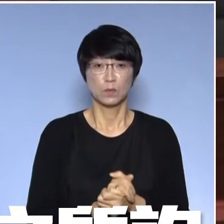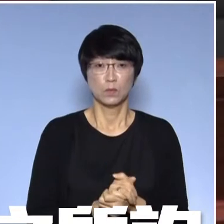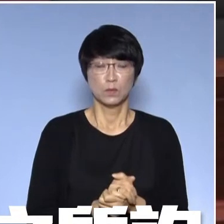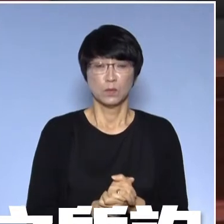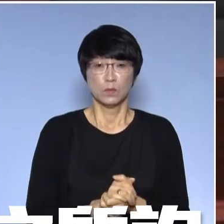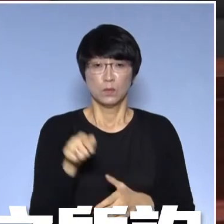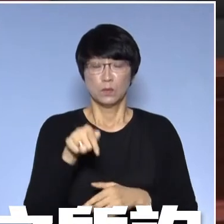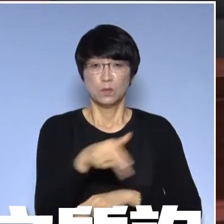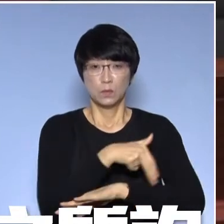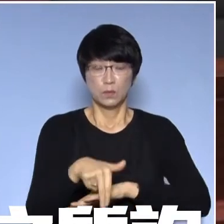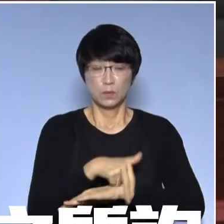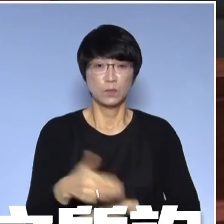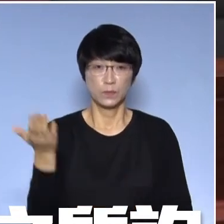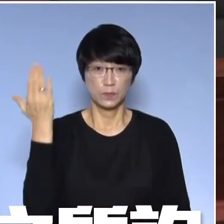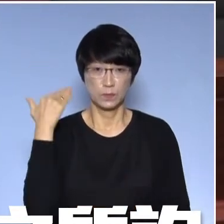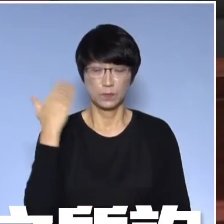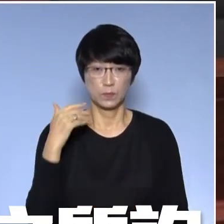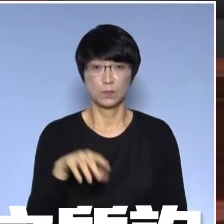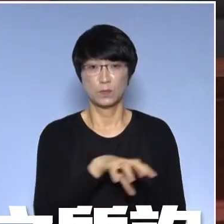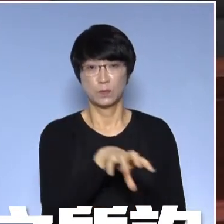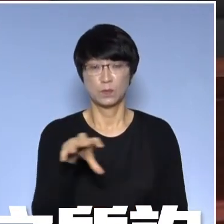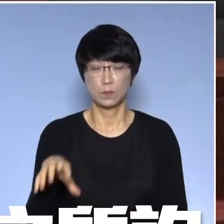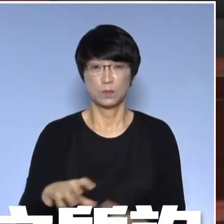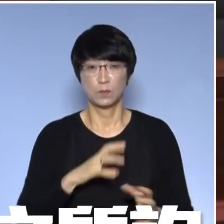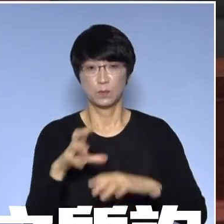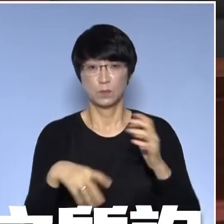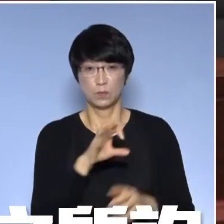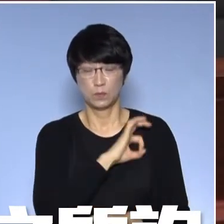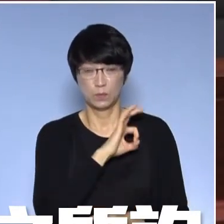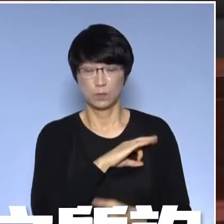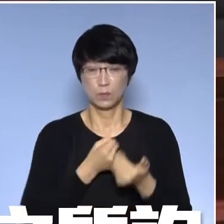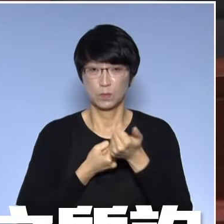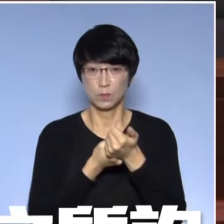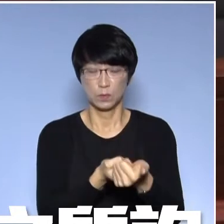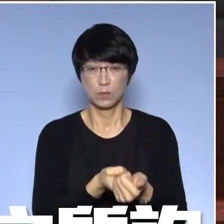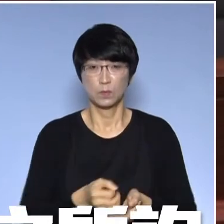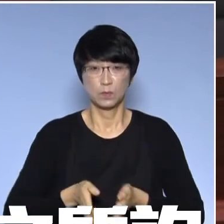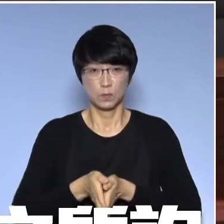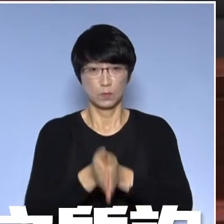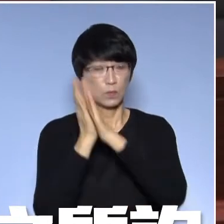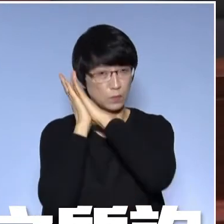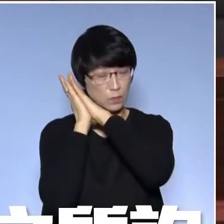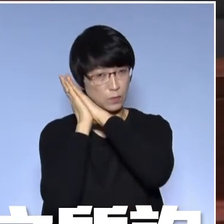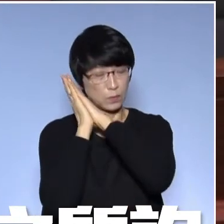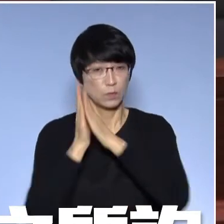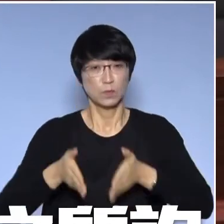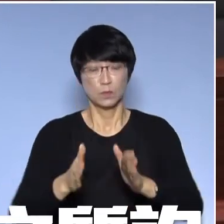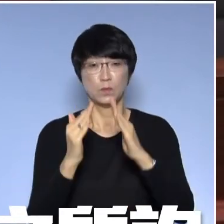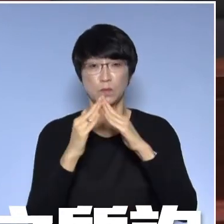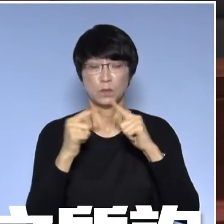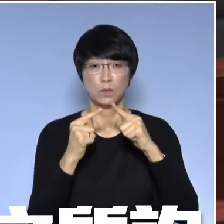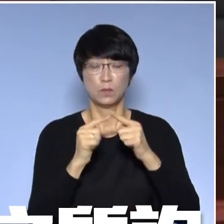劃咧，其實早前咧喺區議會都有個報告係加強呢個露宿者方面嘅支援。咁係2014年開始啦。咁其實我再睇